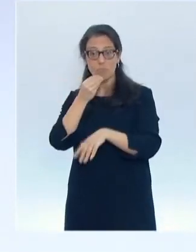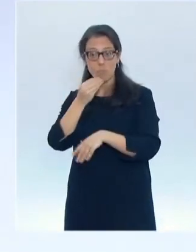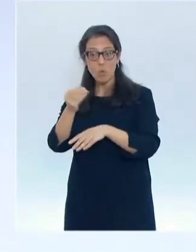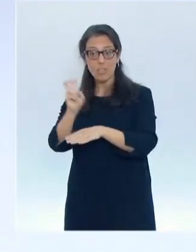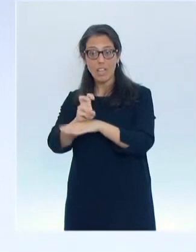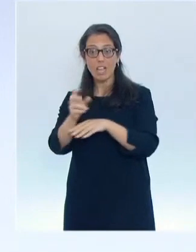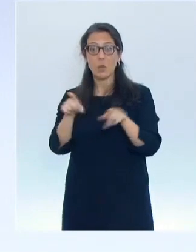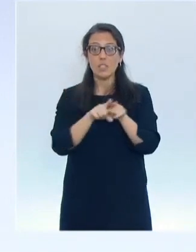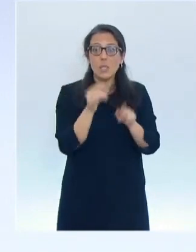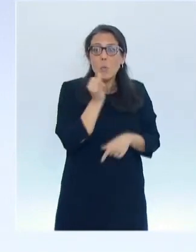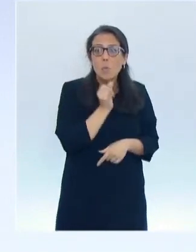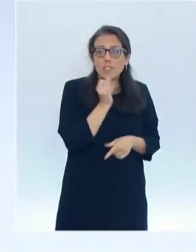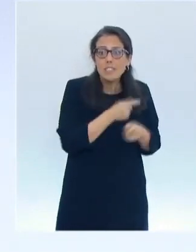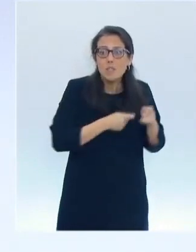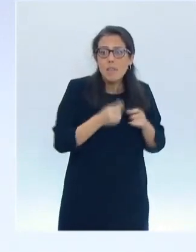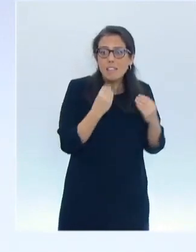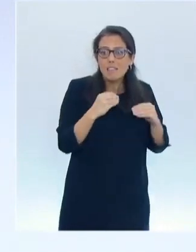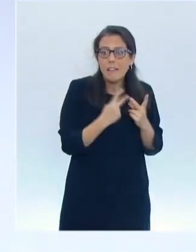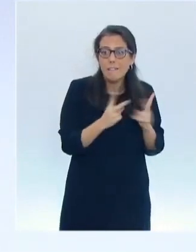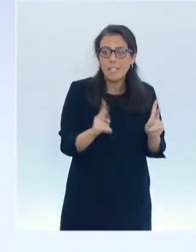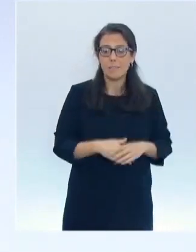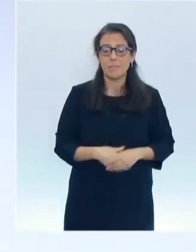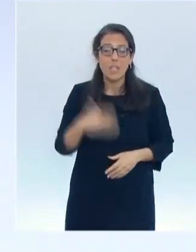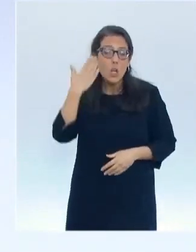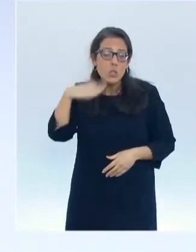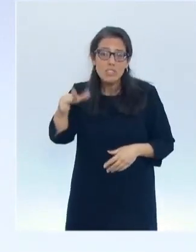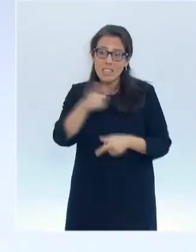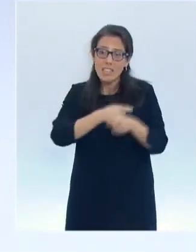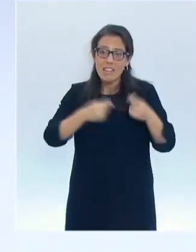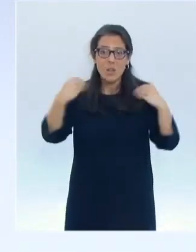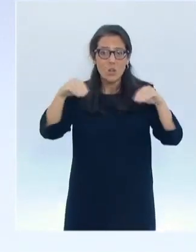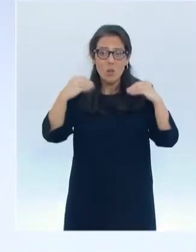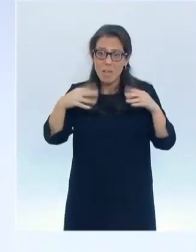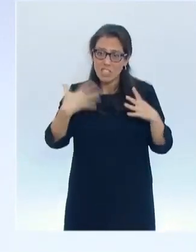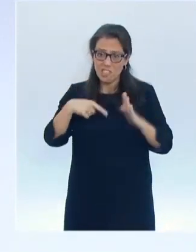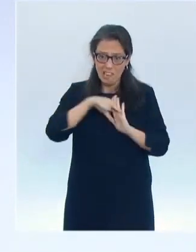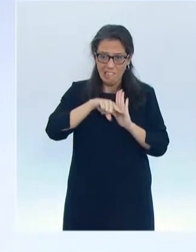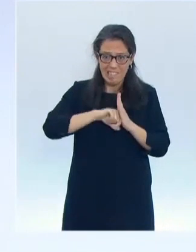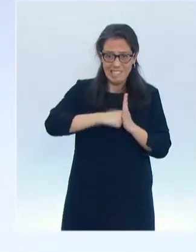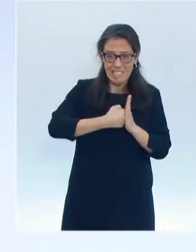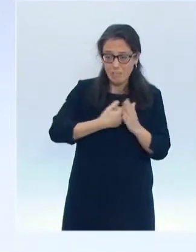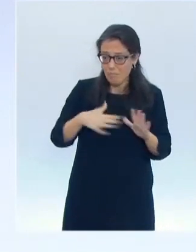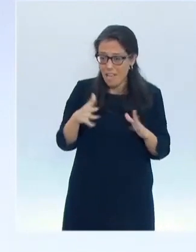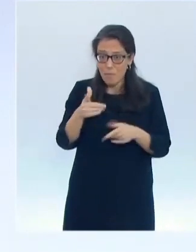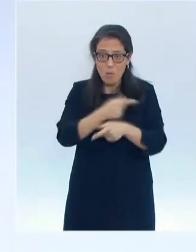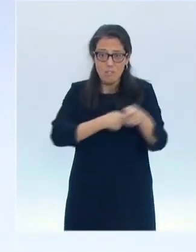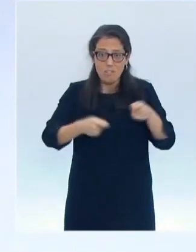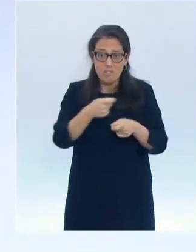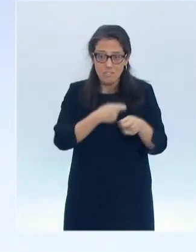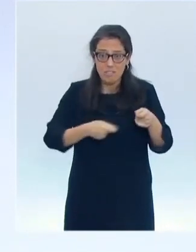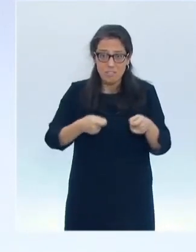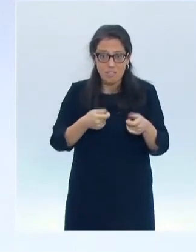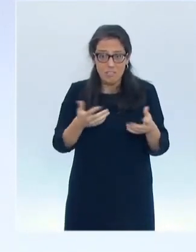on a voulu faire la même chose à marseille en réquisitionnant le stade vélodrome et nous avons reçu une fin de